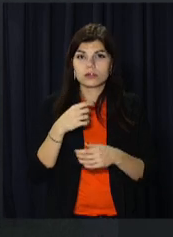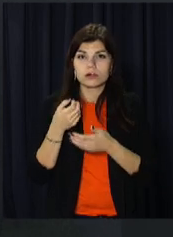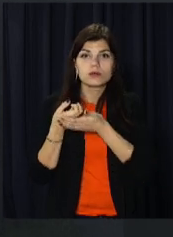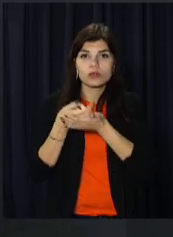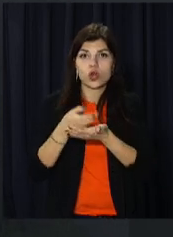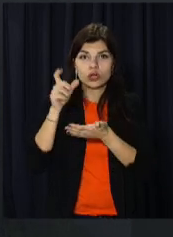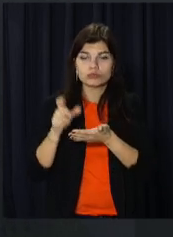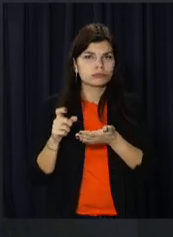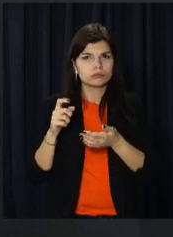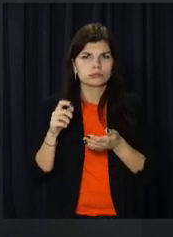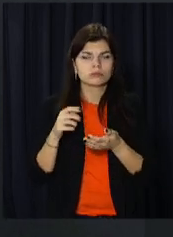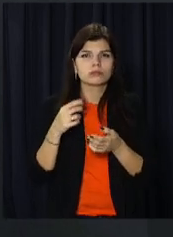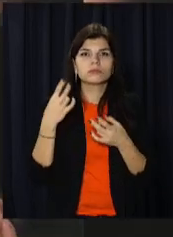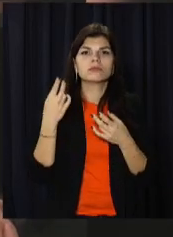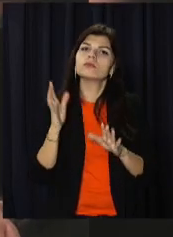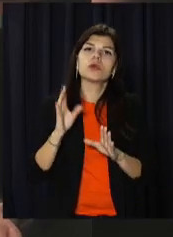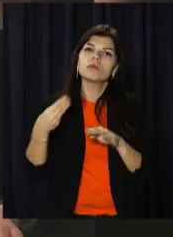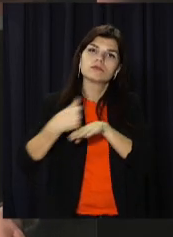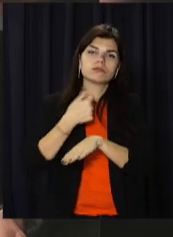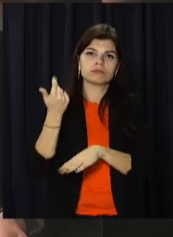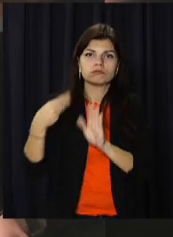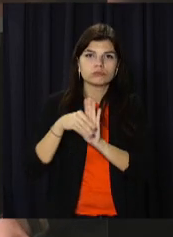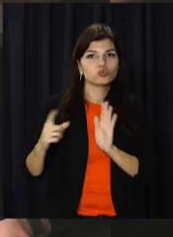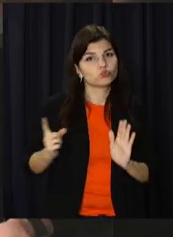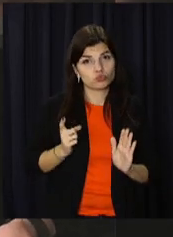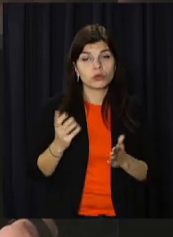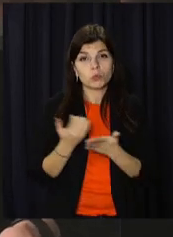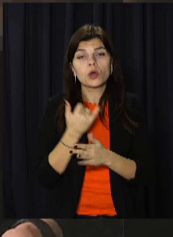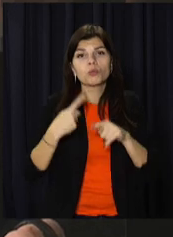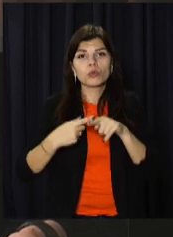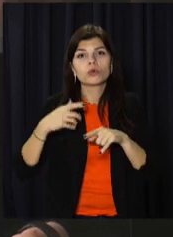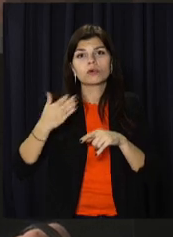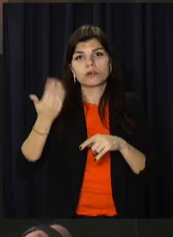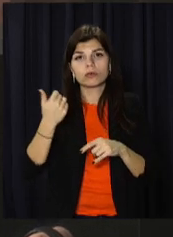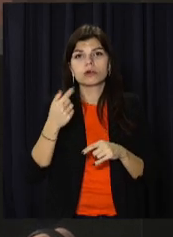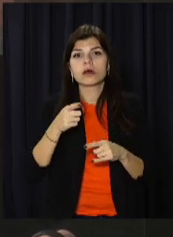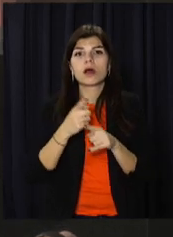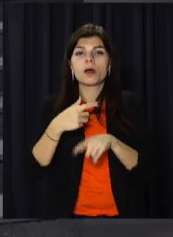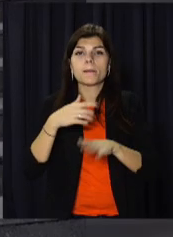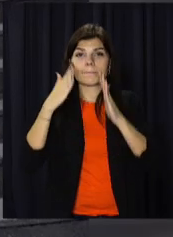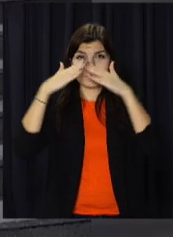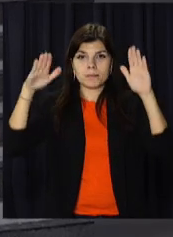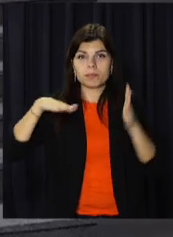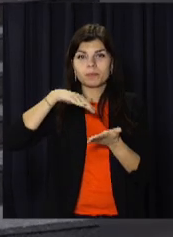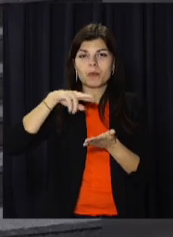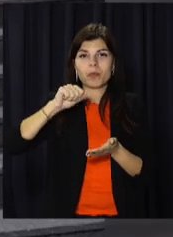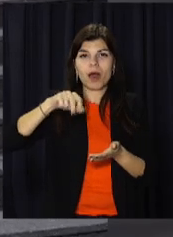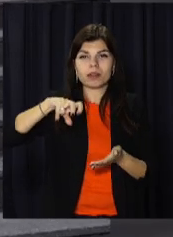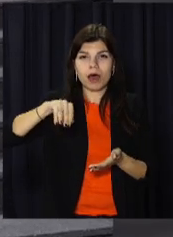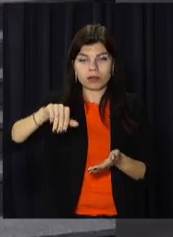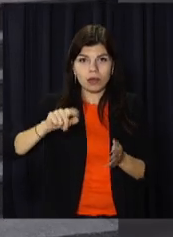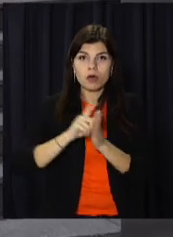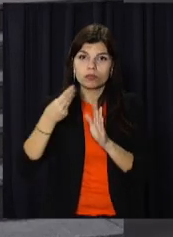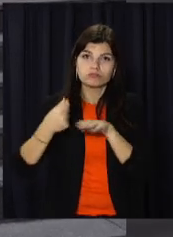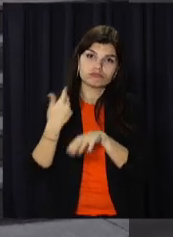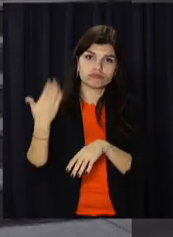госпіталізувати пацієнта без сплати благодійного внеску. А ще додатково вимагав оплатити перебування в палаті. Під час обшуку в лікарні